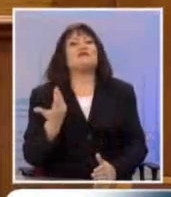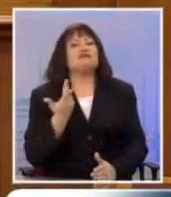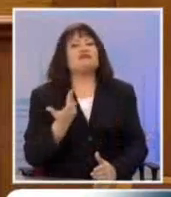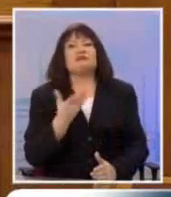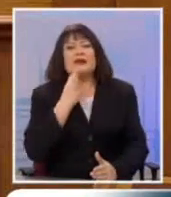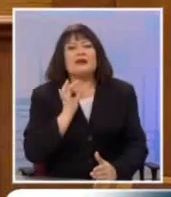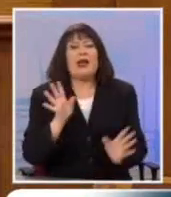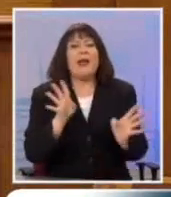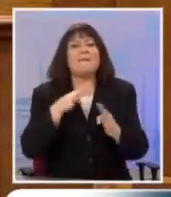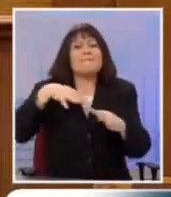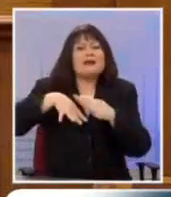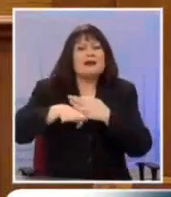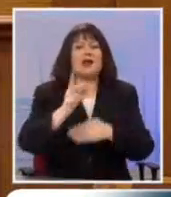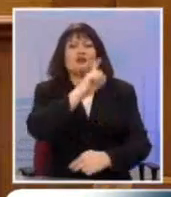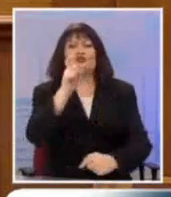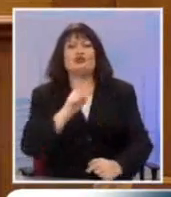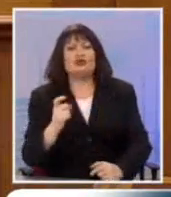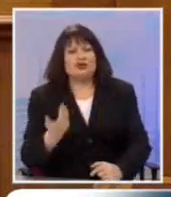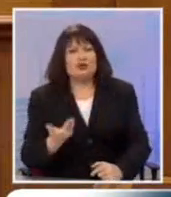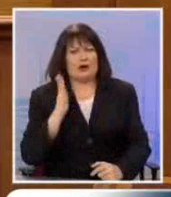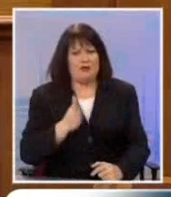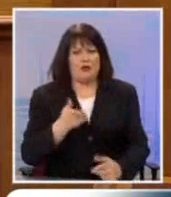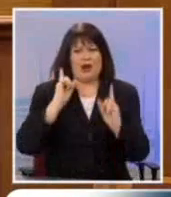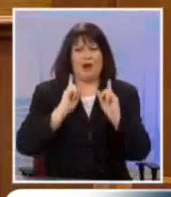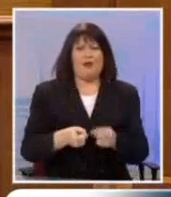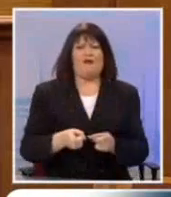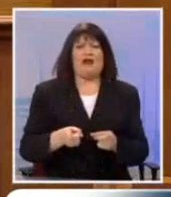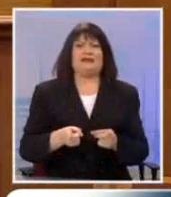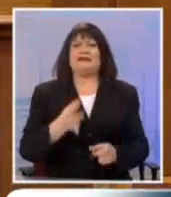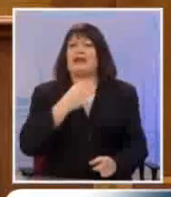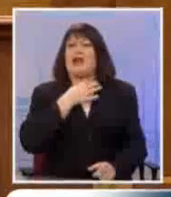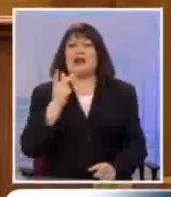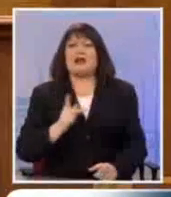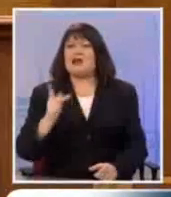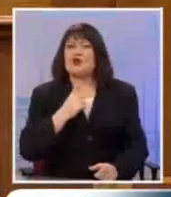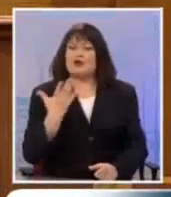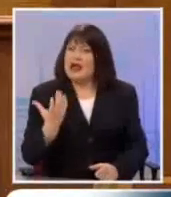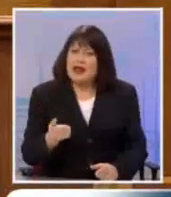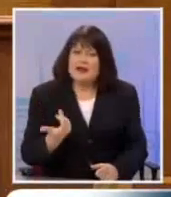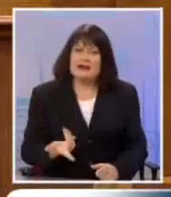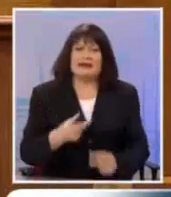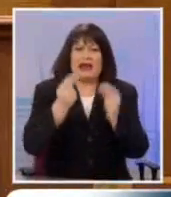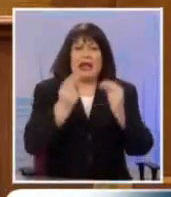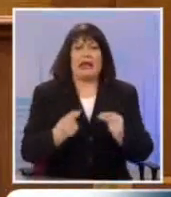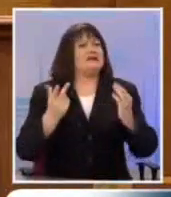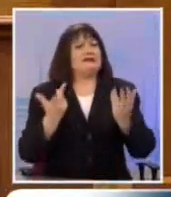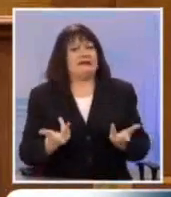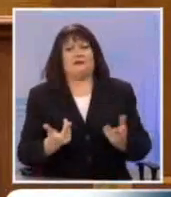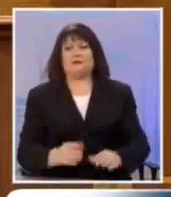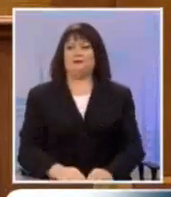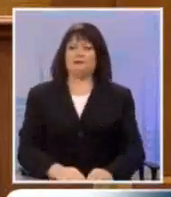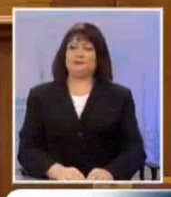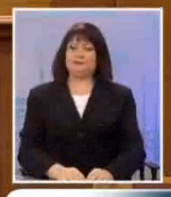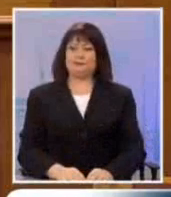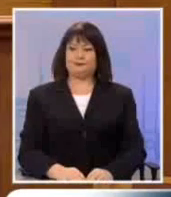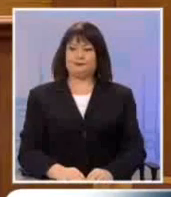που επηρεάζουν τη ζωή. Ένα λαϊκό αίτημα οι κοινωνικές ανάγκες να είναι μέρος της λύσης. Κυρίες και κύριοι